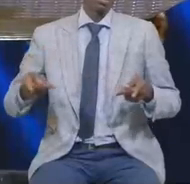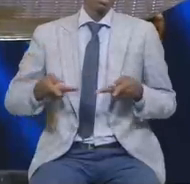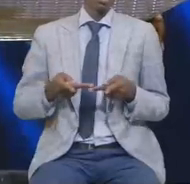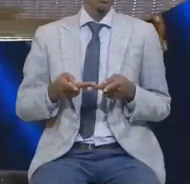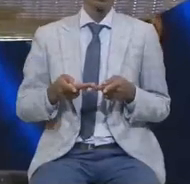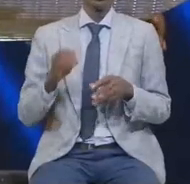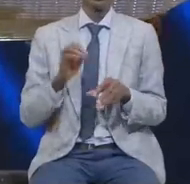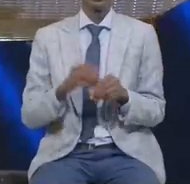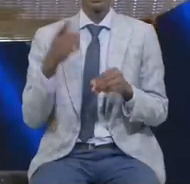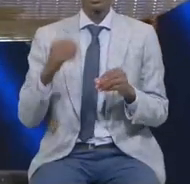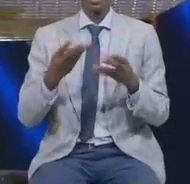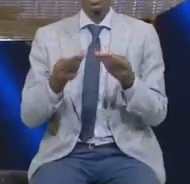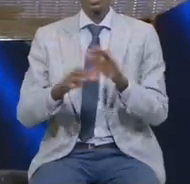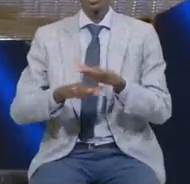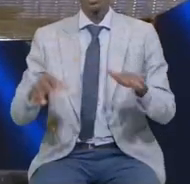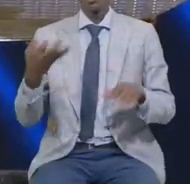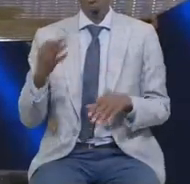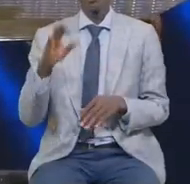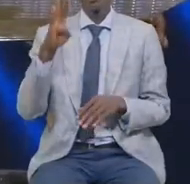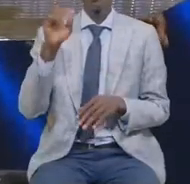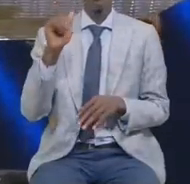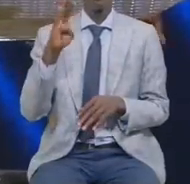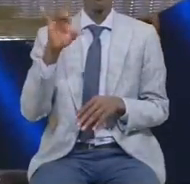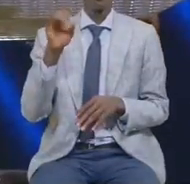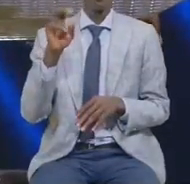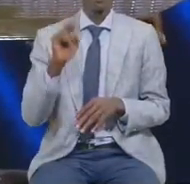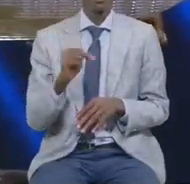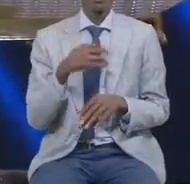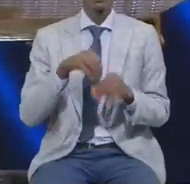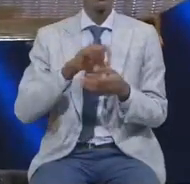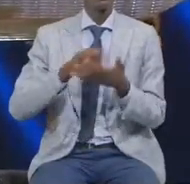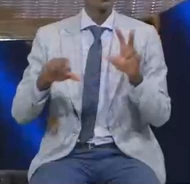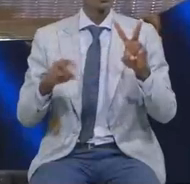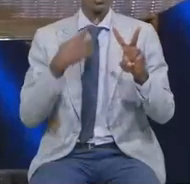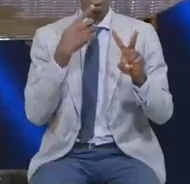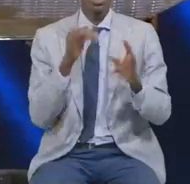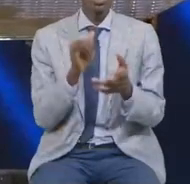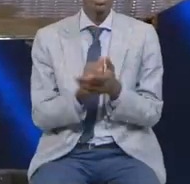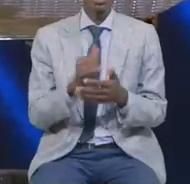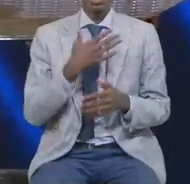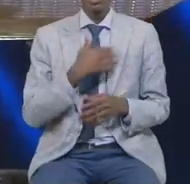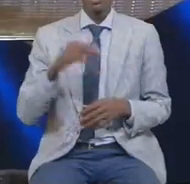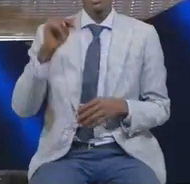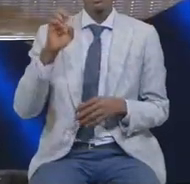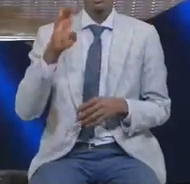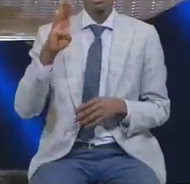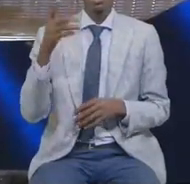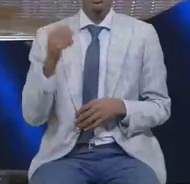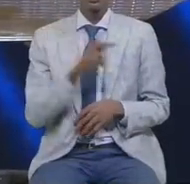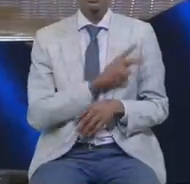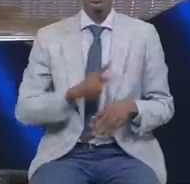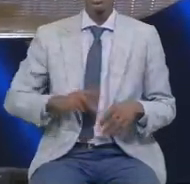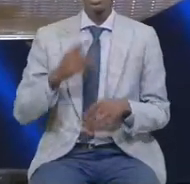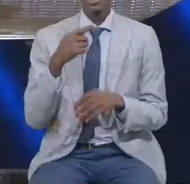province de Babylone. Le verset 2 dit, le roi Nebuchadnezzar